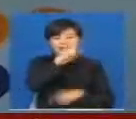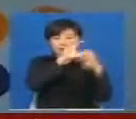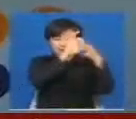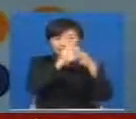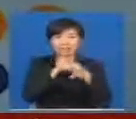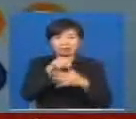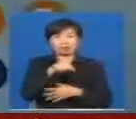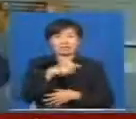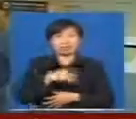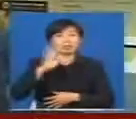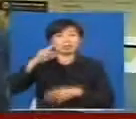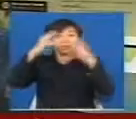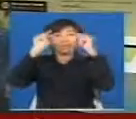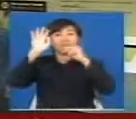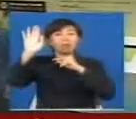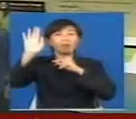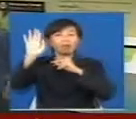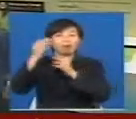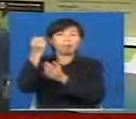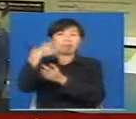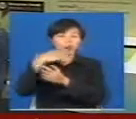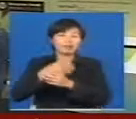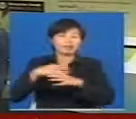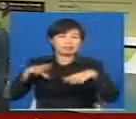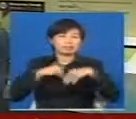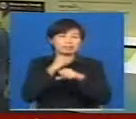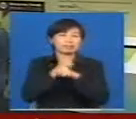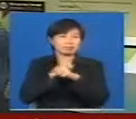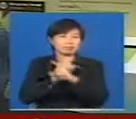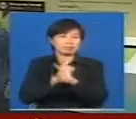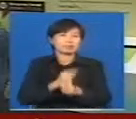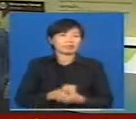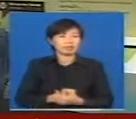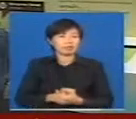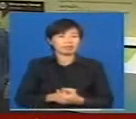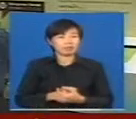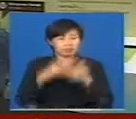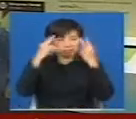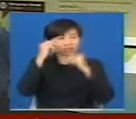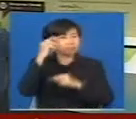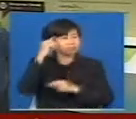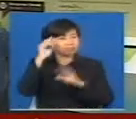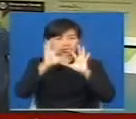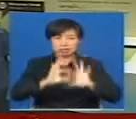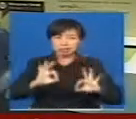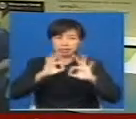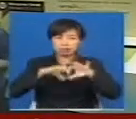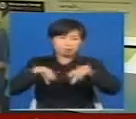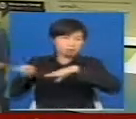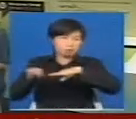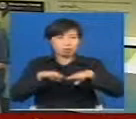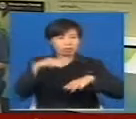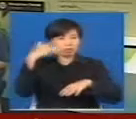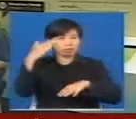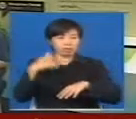นะพวกผมก็นำมาปฏิบัติแต่ว่าท่านเนี่ยเน้นพีตัวแรกท่านนายกเนี่ยบอกผมเสม